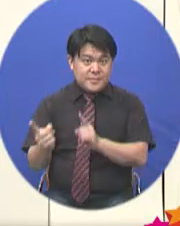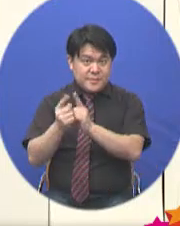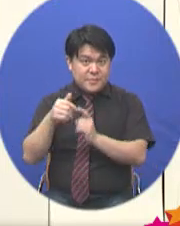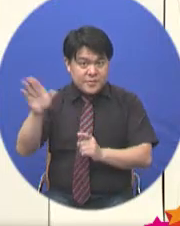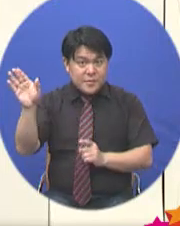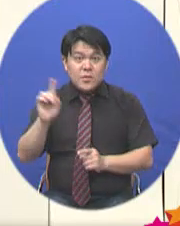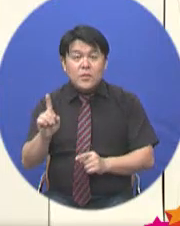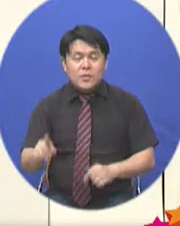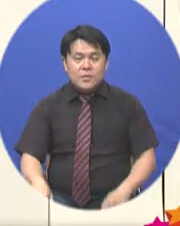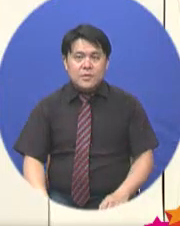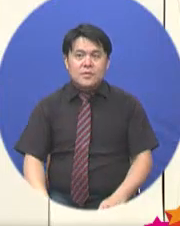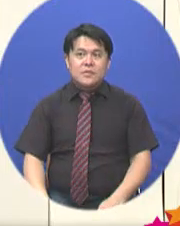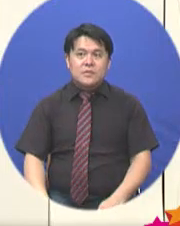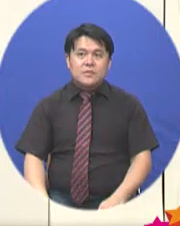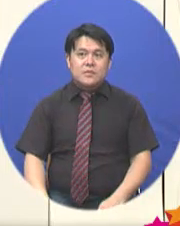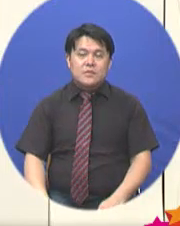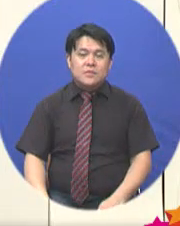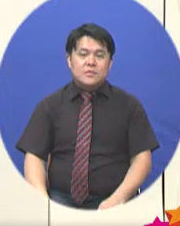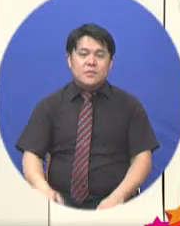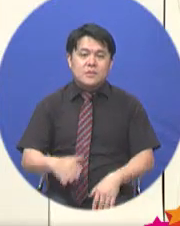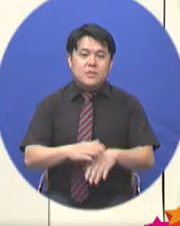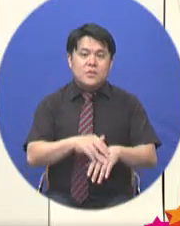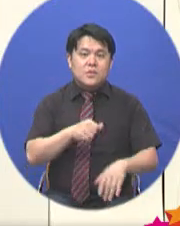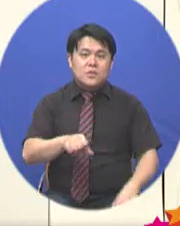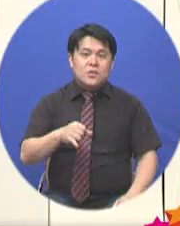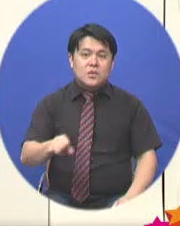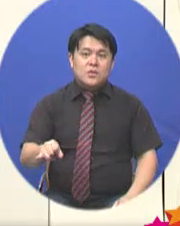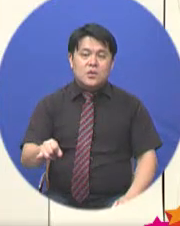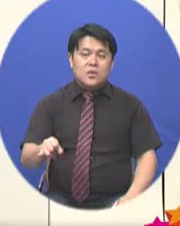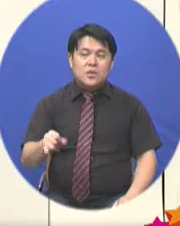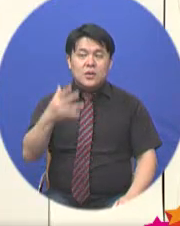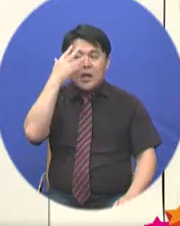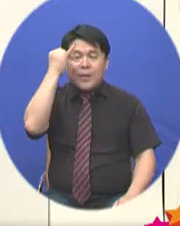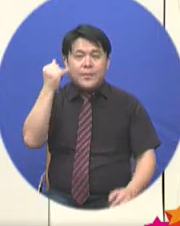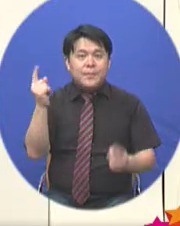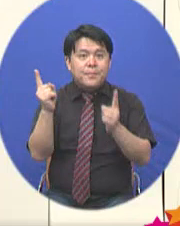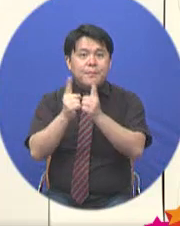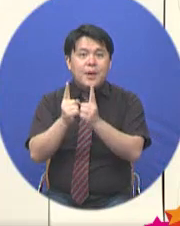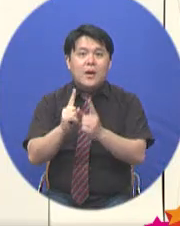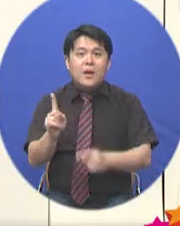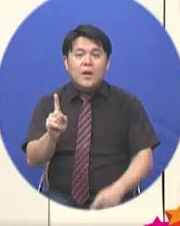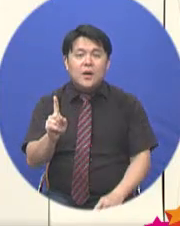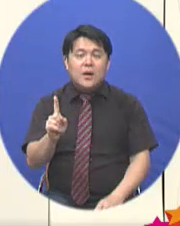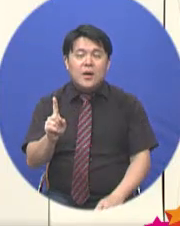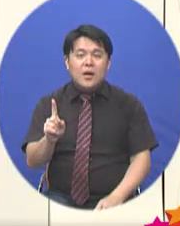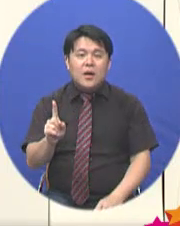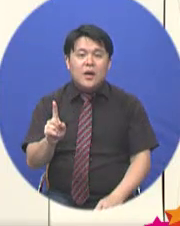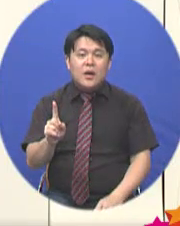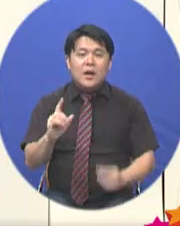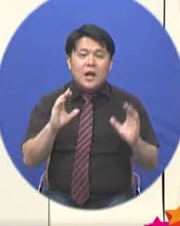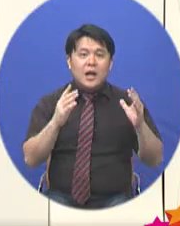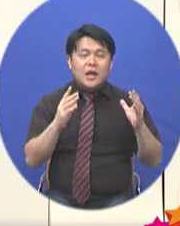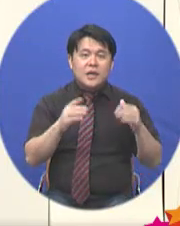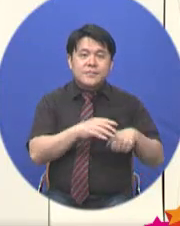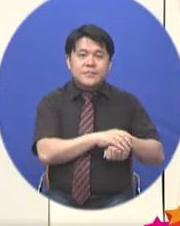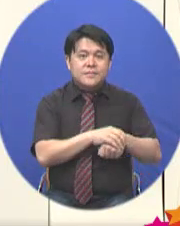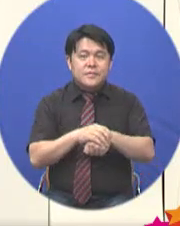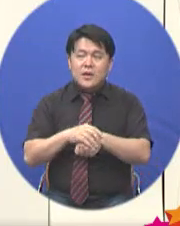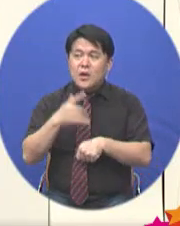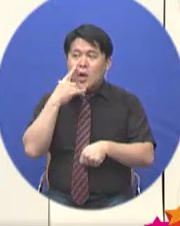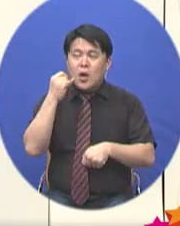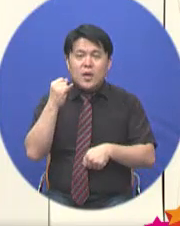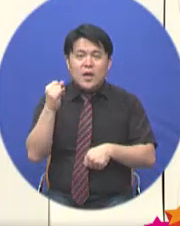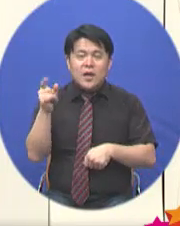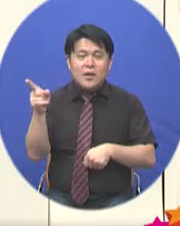언제 어떻게 가십니까? 네? 손자들. 애들 뭐요? 애기들 보고